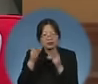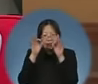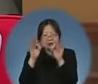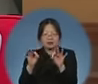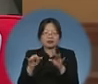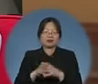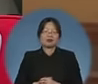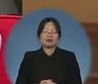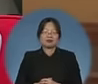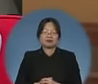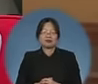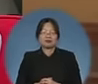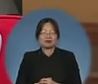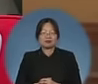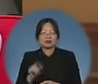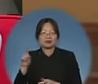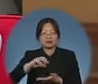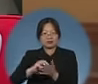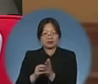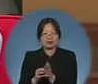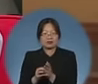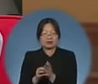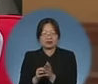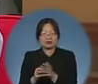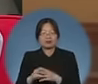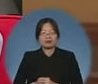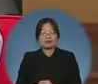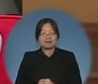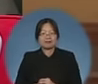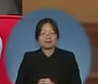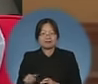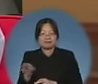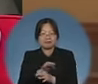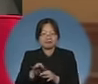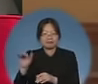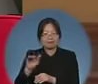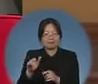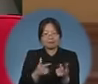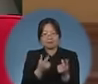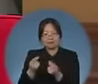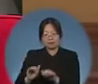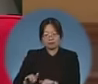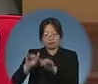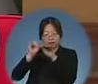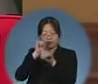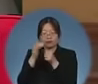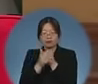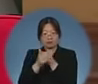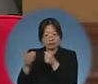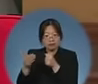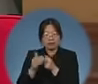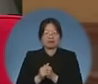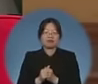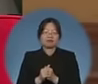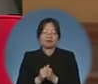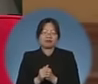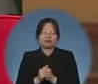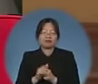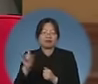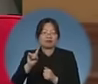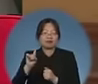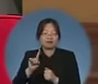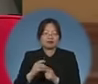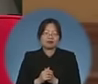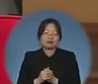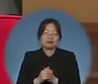보면 어느 정도는 이게 어떤 경제 수준과 같이 올라가거든요. 그런데 이 어떤